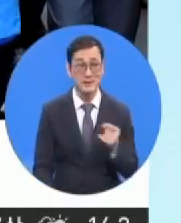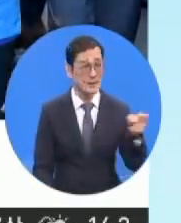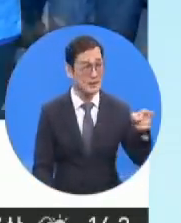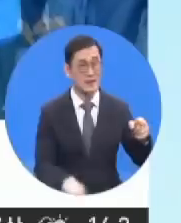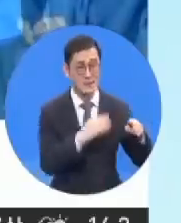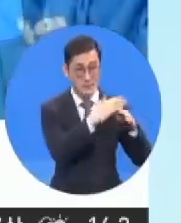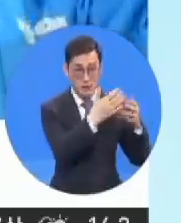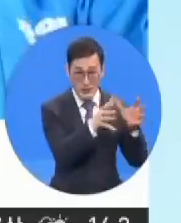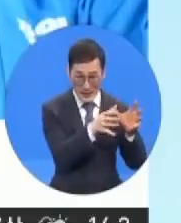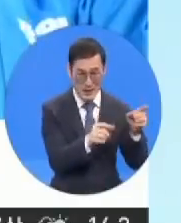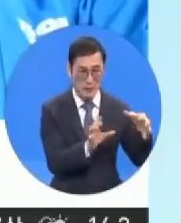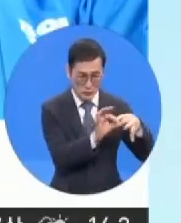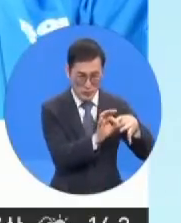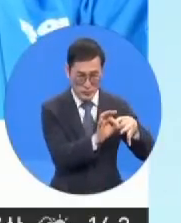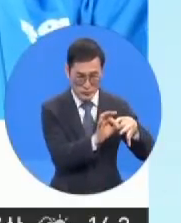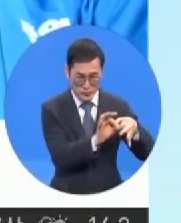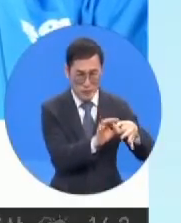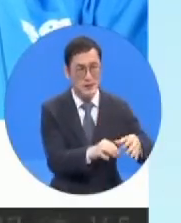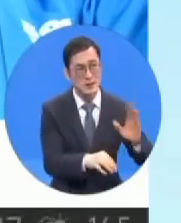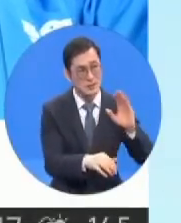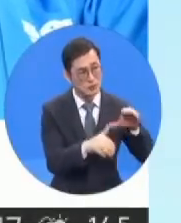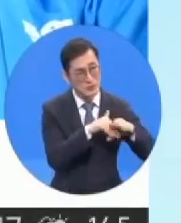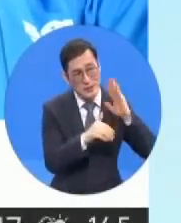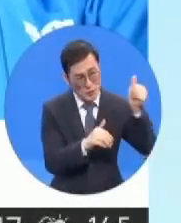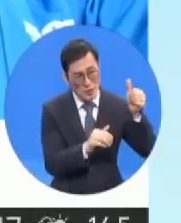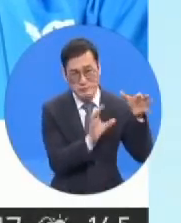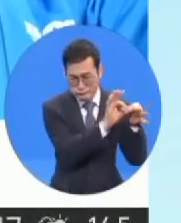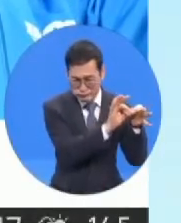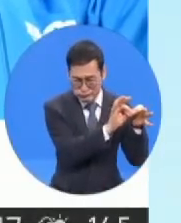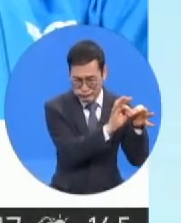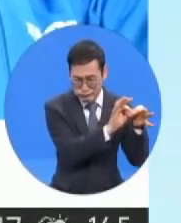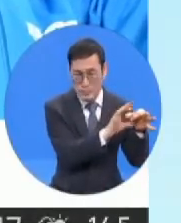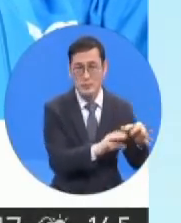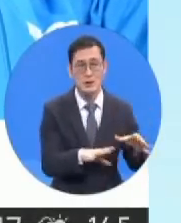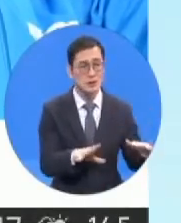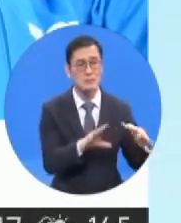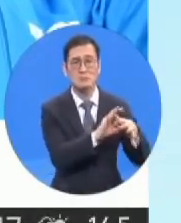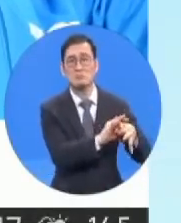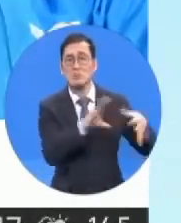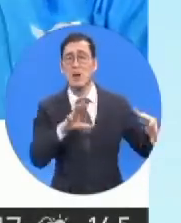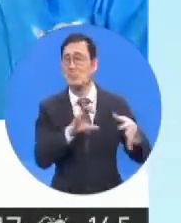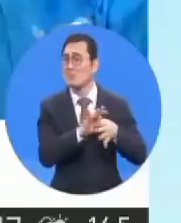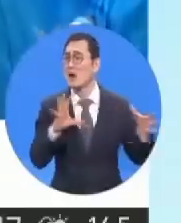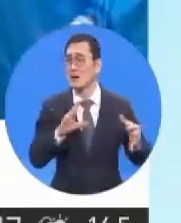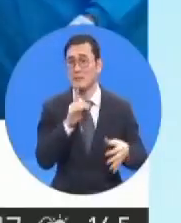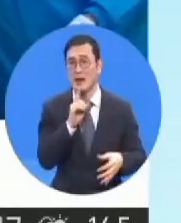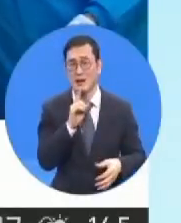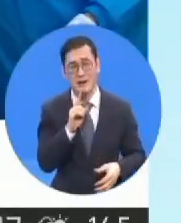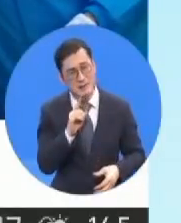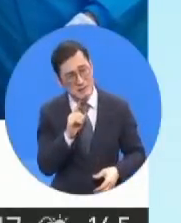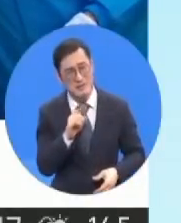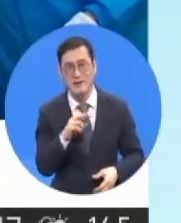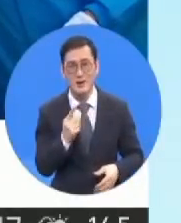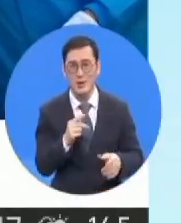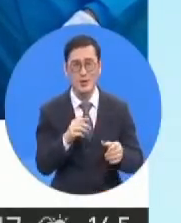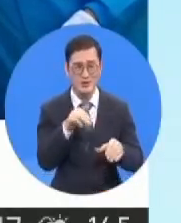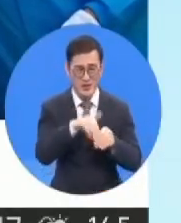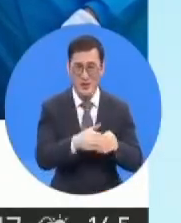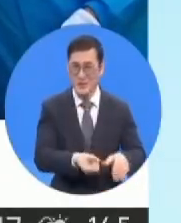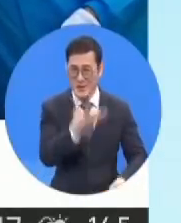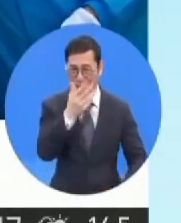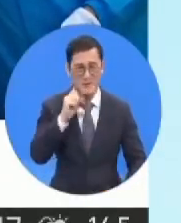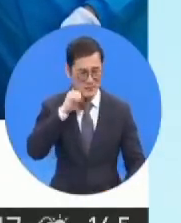해오지 않았습니까? 네. 이제 와서 거리를 둔다고 해가지고는 불리할 건 없지만 그렇다고 해서 더 이로울 것도 없지 않나 그런 생각이 듭니다.